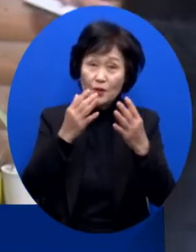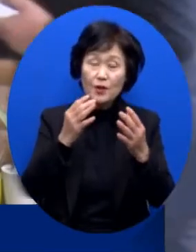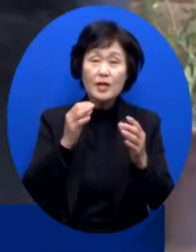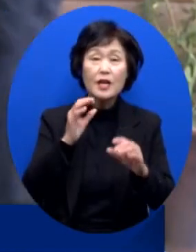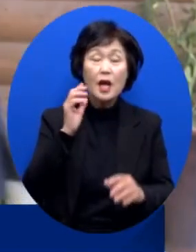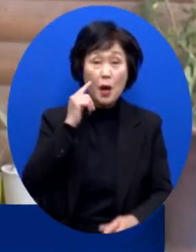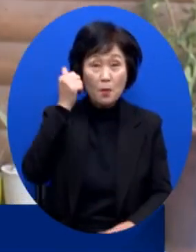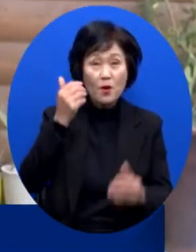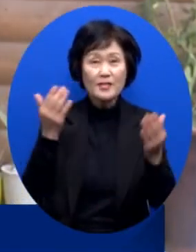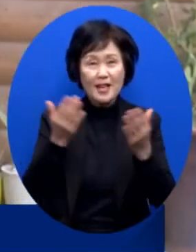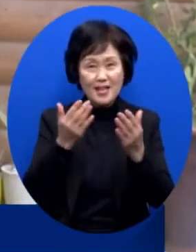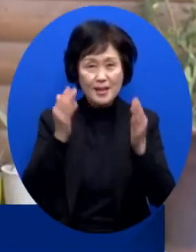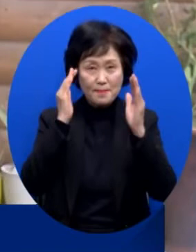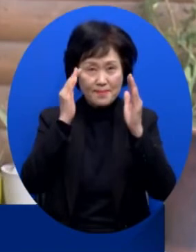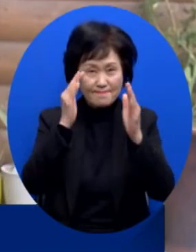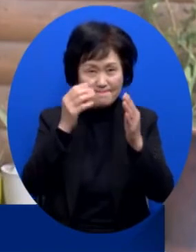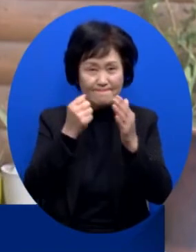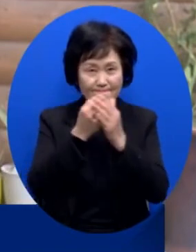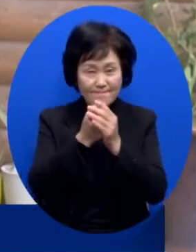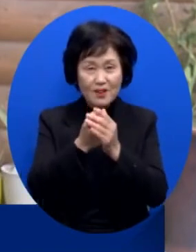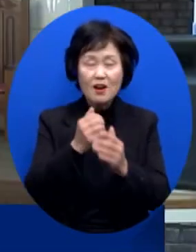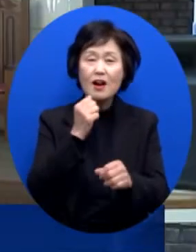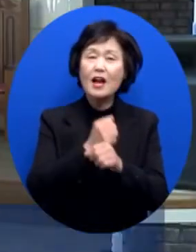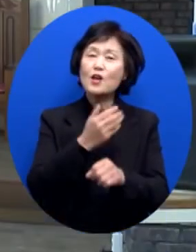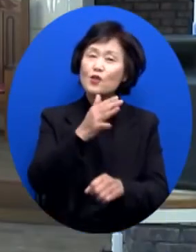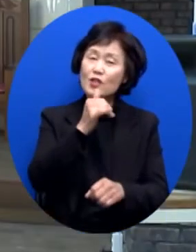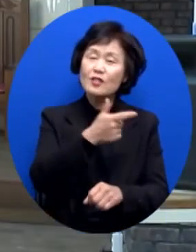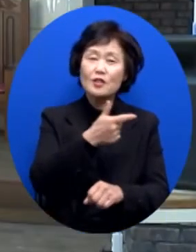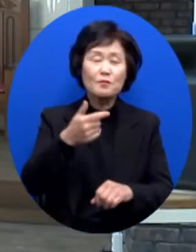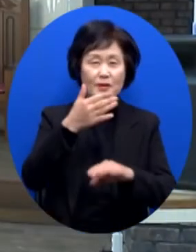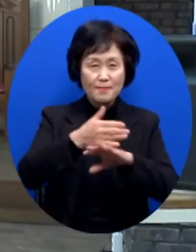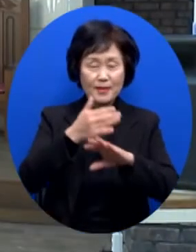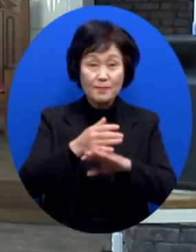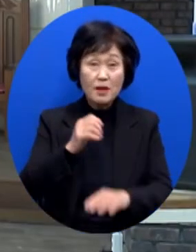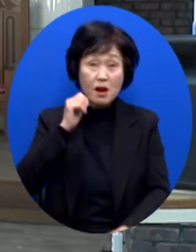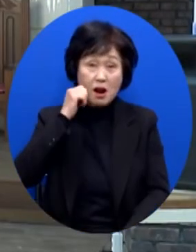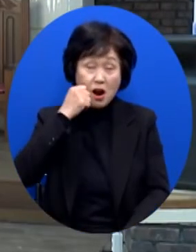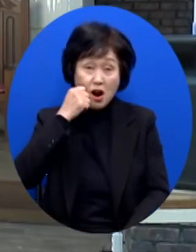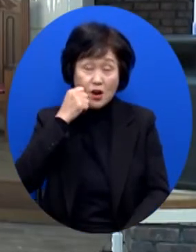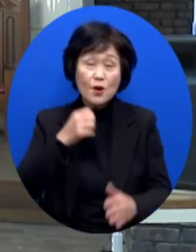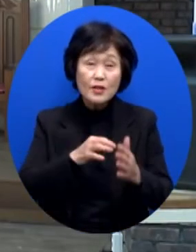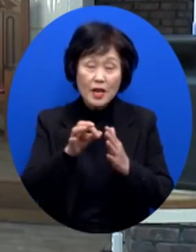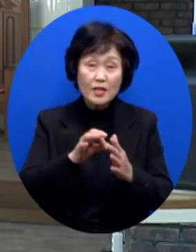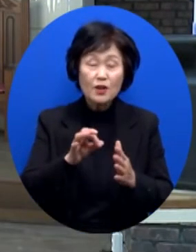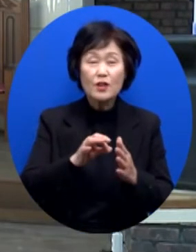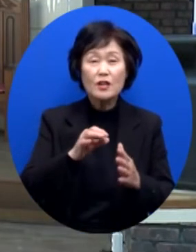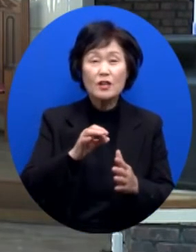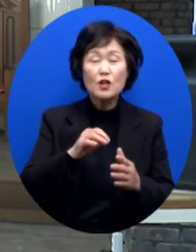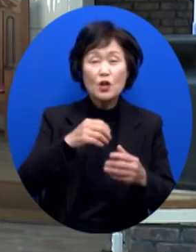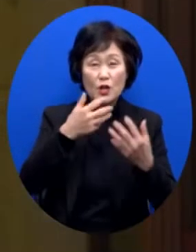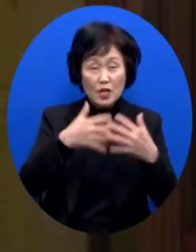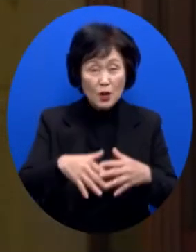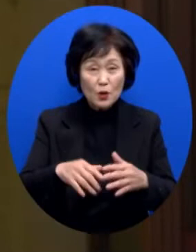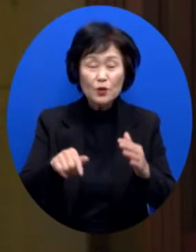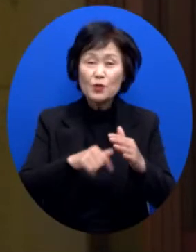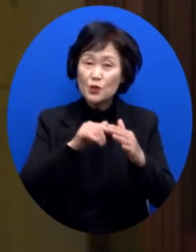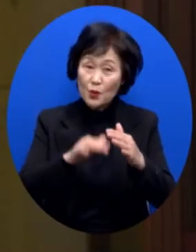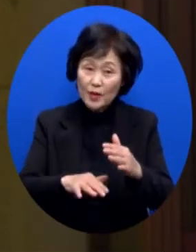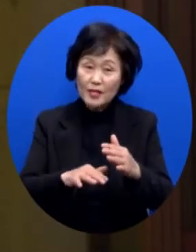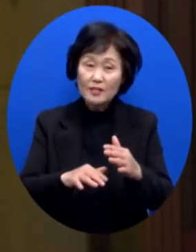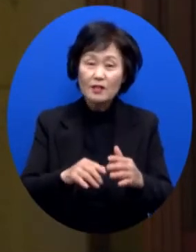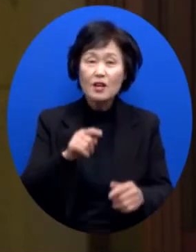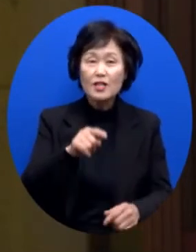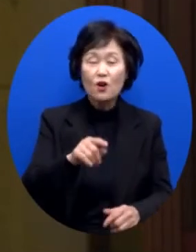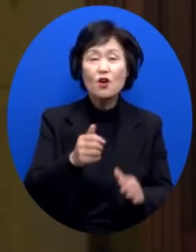그런 기회가 된것 같아서 너무나도 감사드립니다 어려운 재정적 여건에도 제주의 단 하나뿐인 나성 교단 소속 교회 인